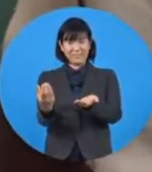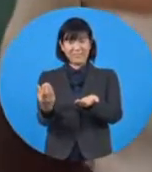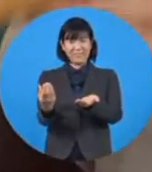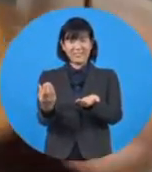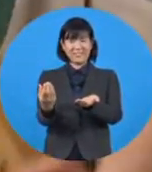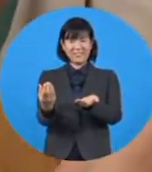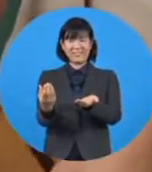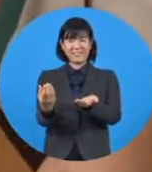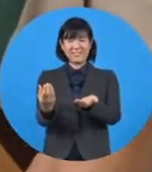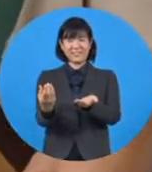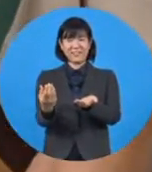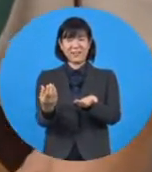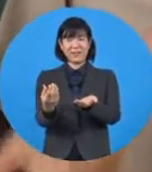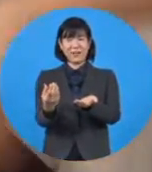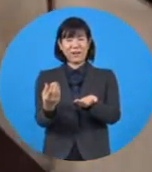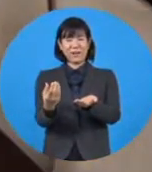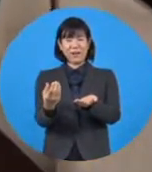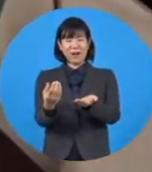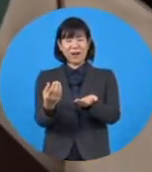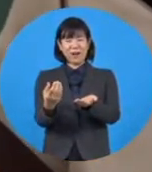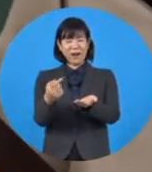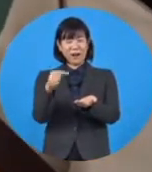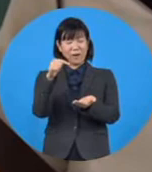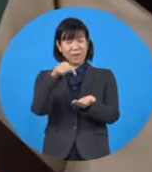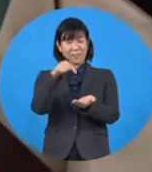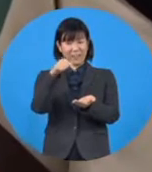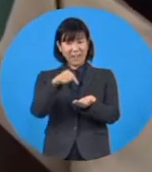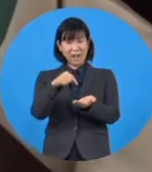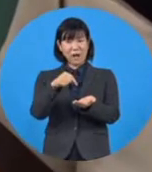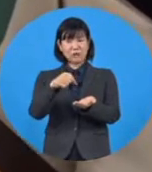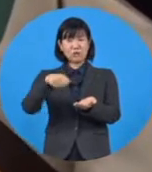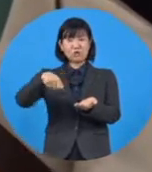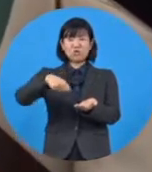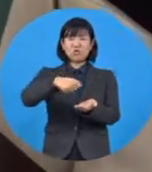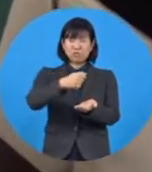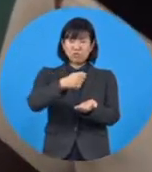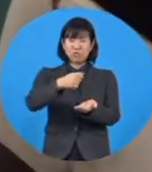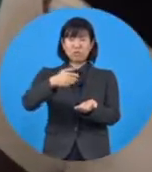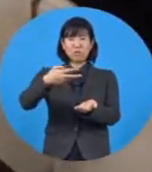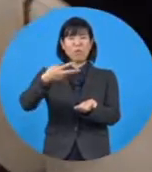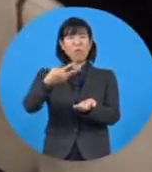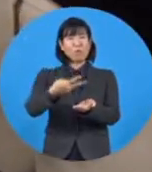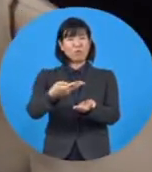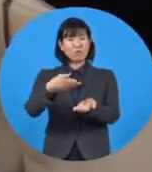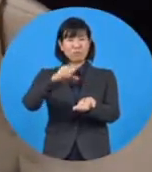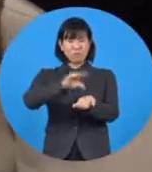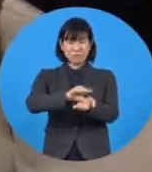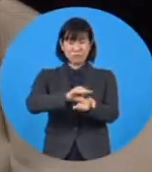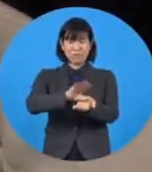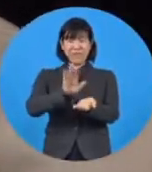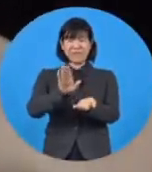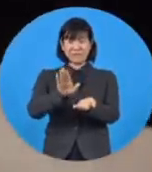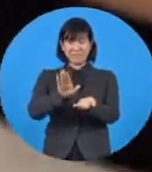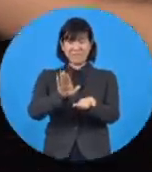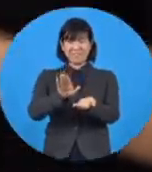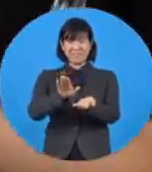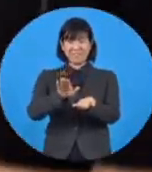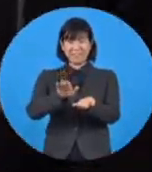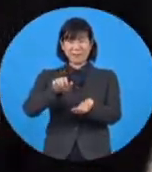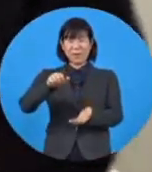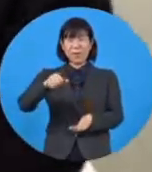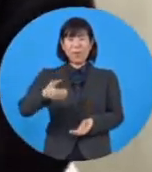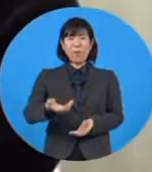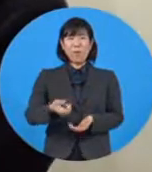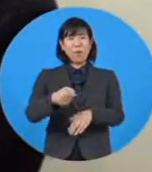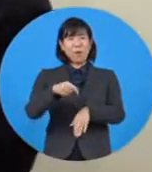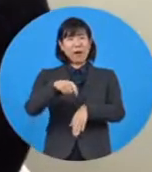屋根を外した。ちゃんとスプーンとフォークも内蔵されてるんですね。とっ